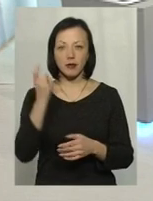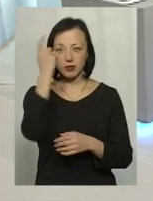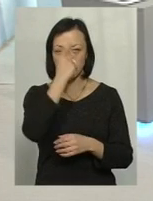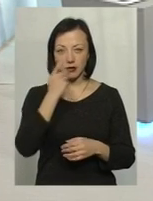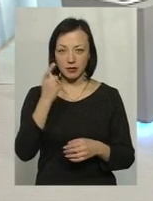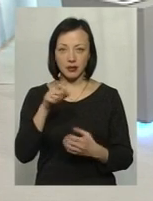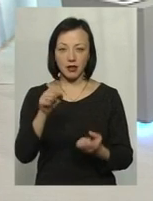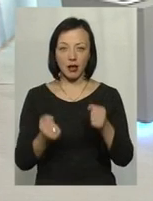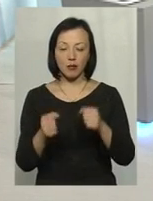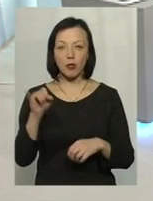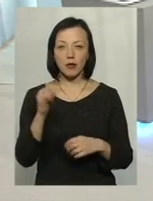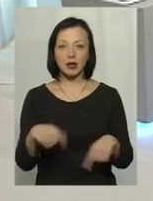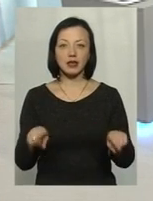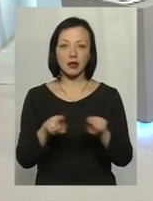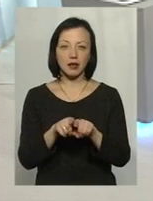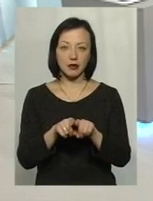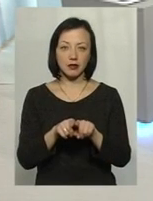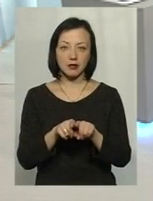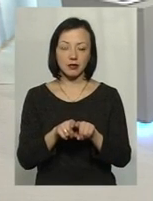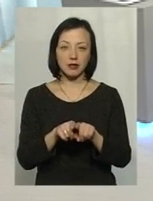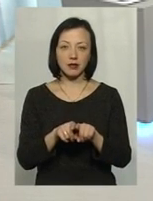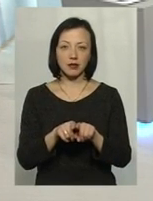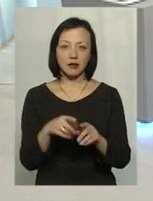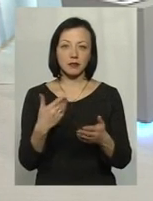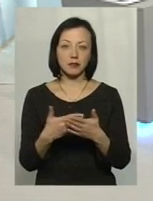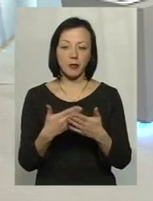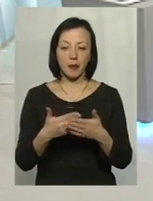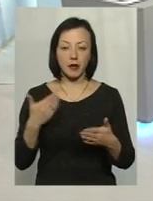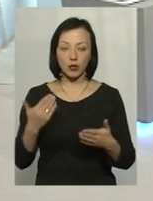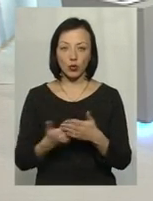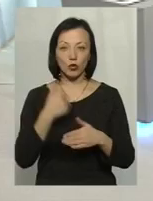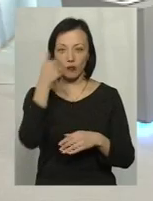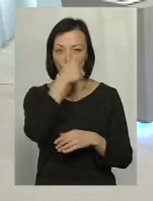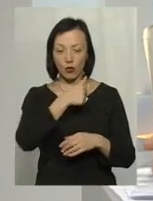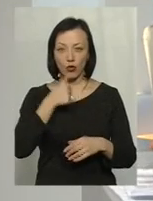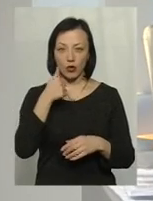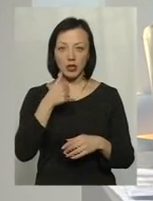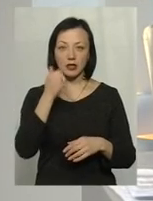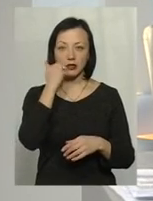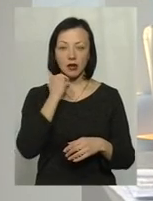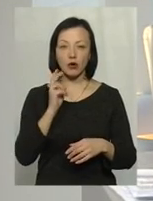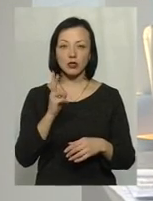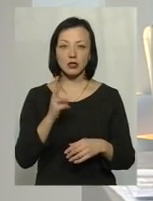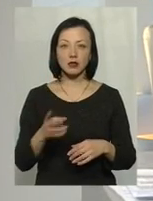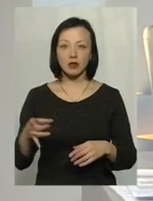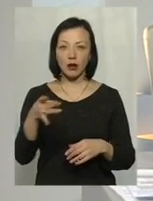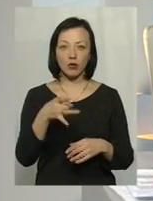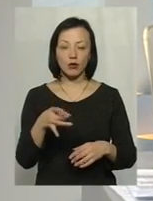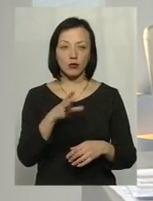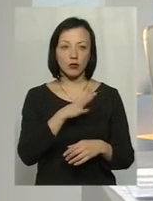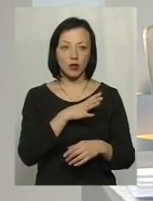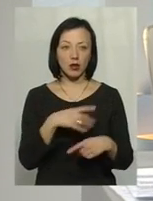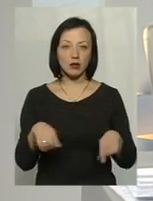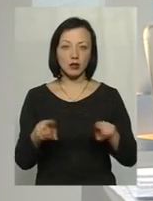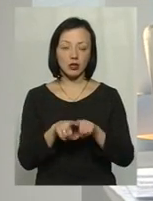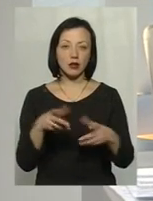за кермом, і такі, ну, наприклад, напередодні Нового року на Стару Костянтинівщині у нас була